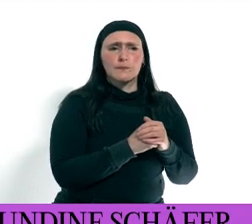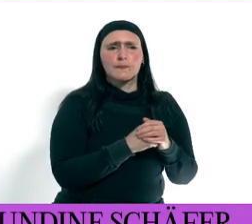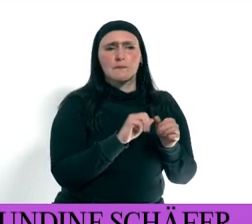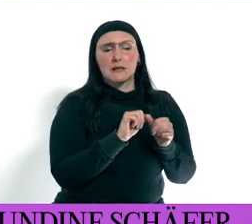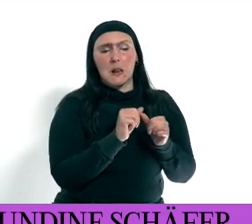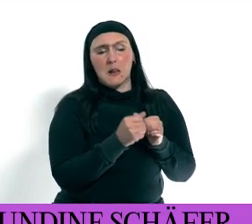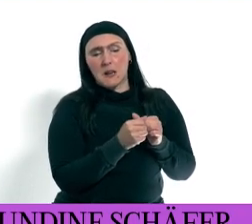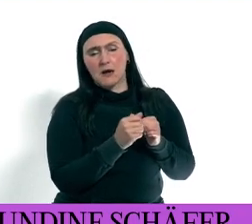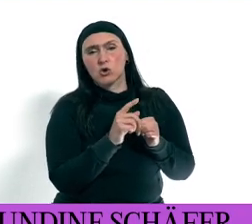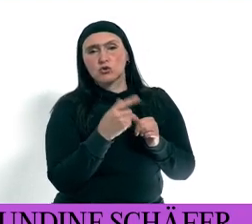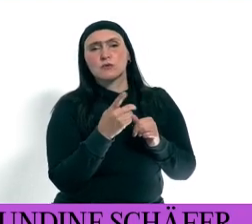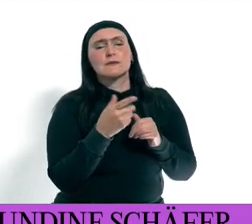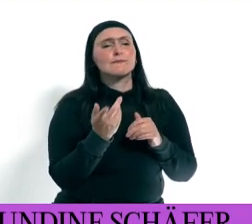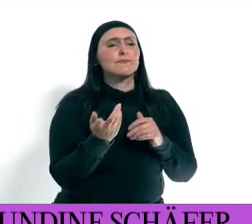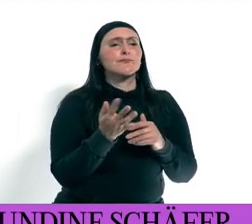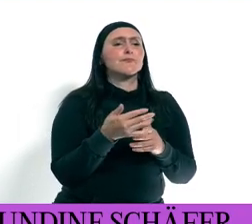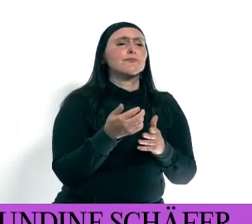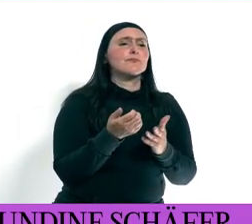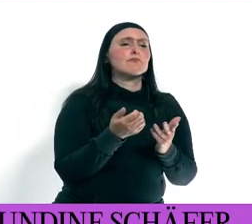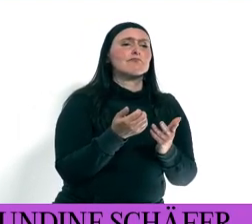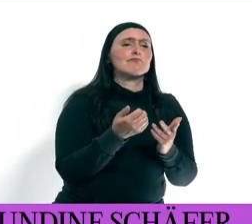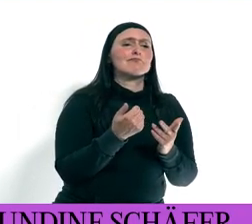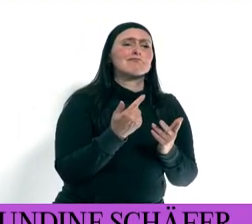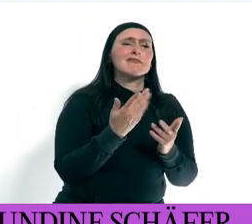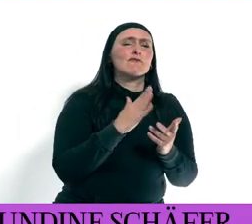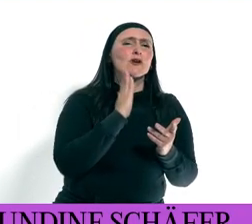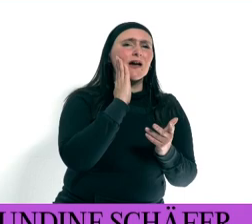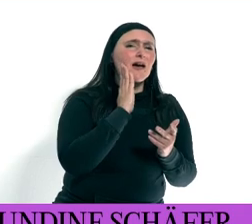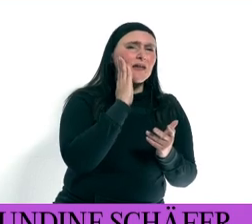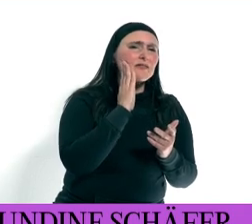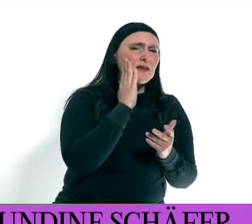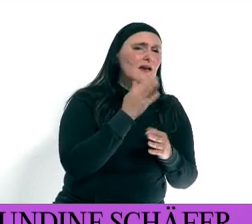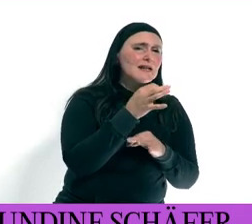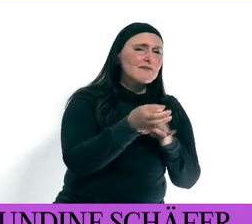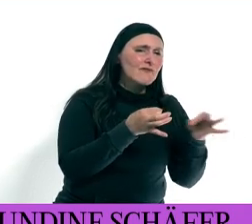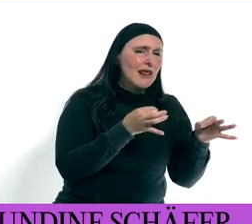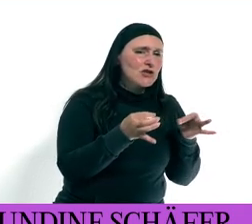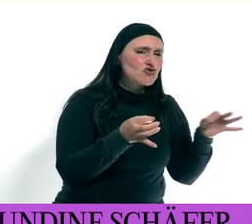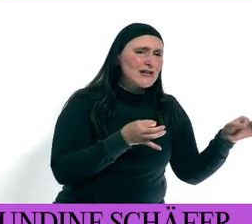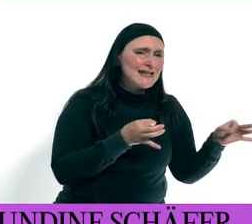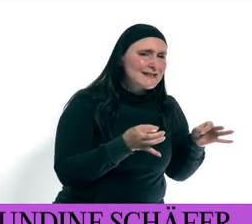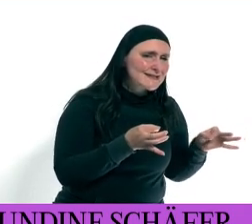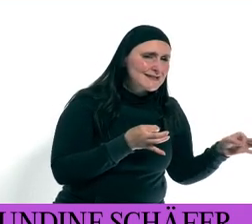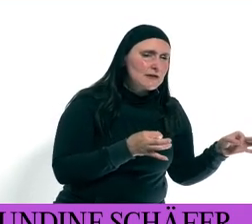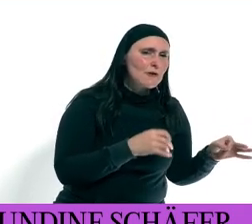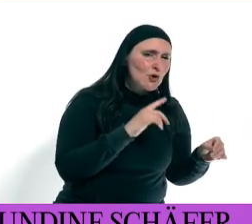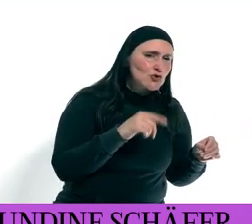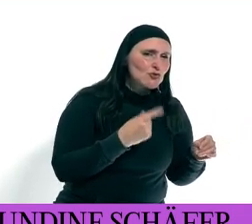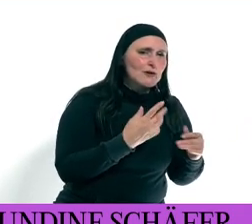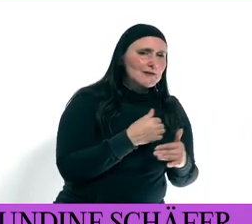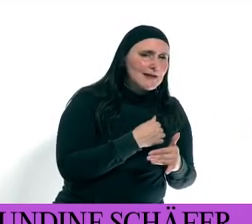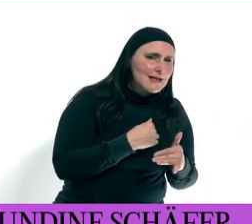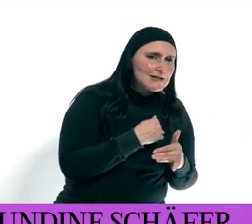the kitchens of those ethnic villages where we can. Noch einmal auf die Küchen zurückkommen. Wir haben uns